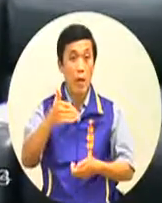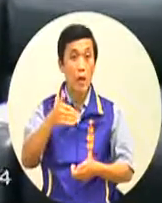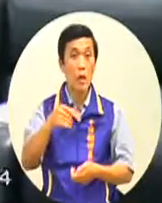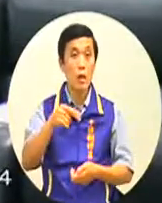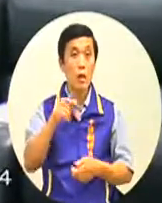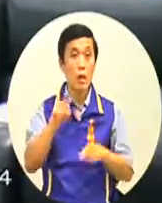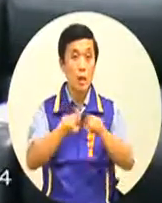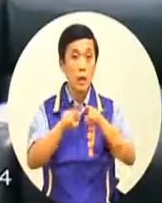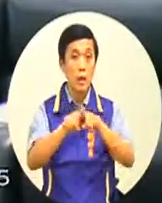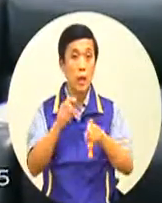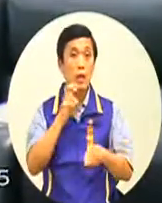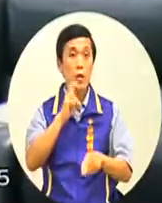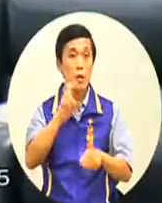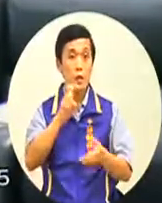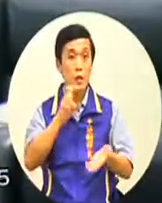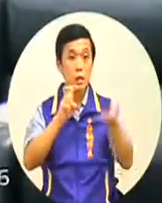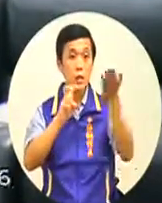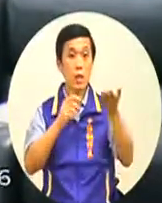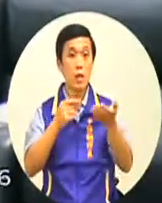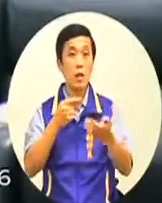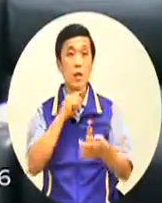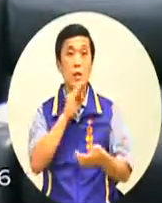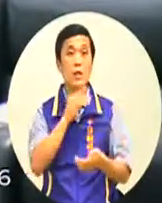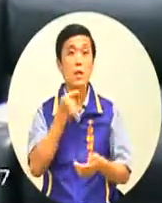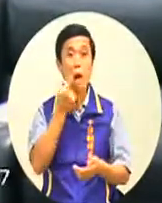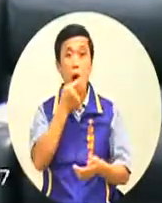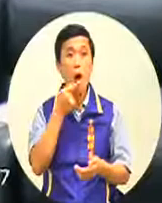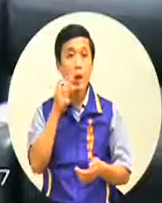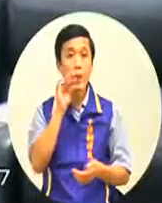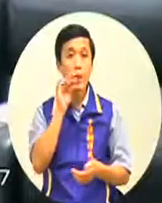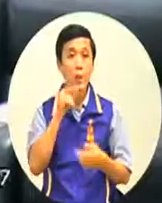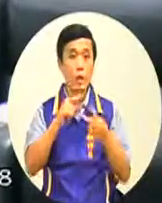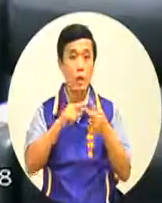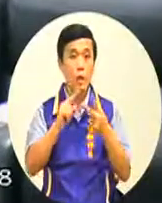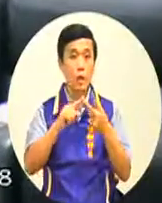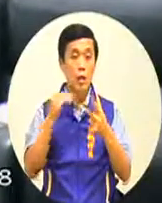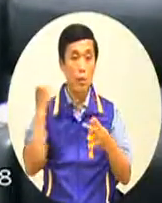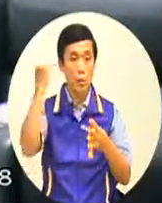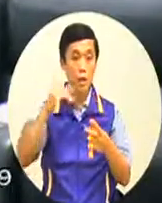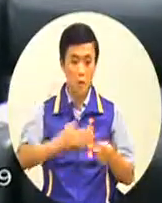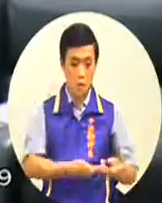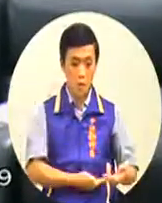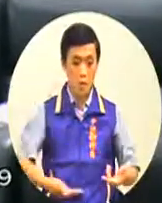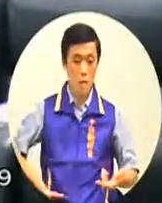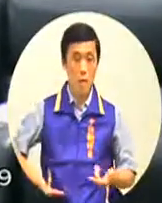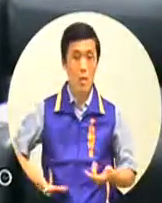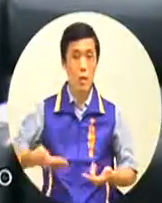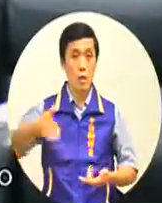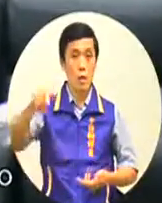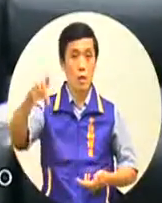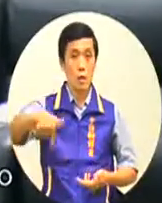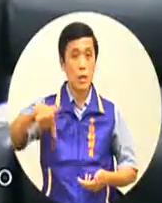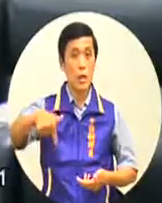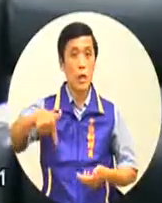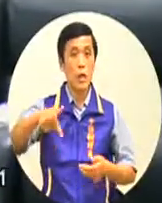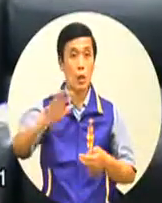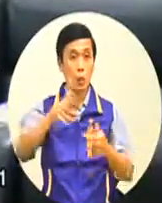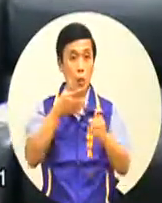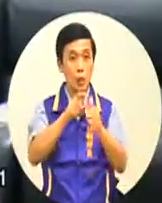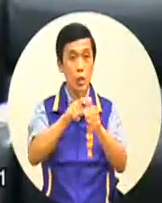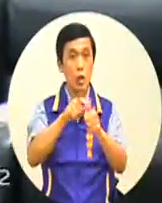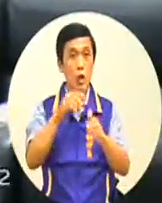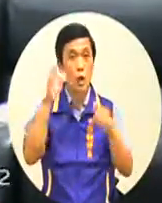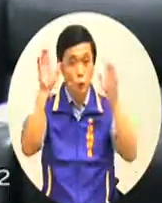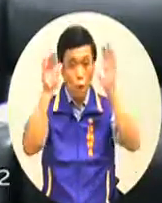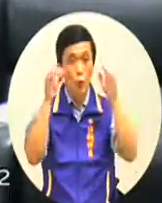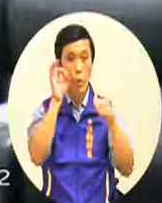般成人大概是口腔的黏膜，那大人是下半身哦，很快就出问题。 连那个狗啊、动物啊吃了，迄拢会有问